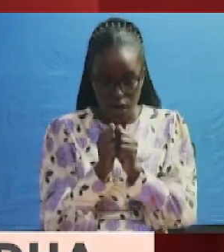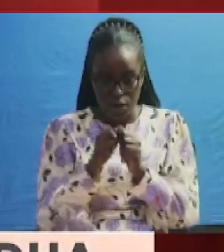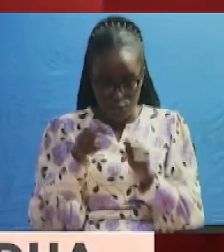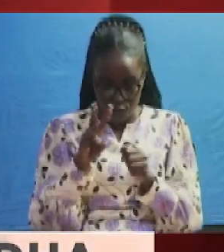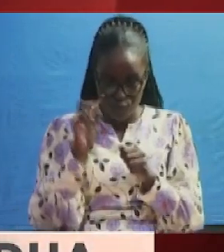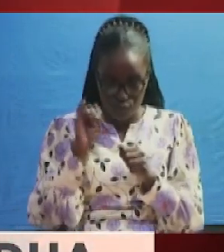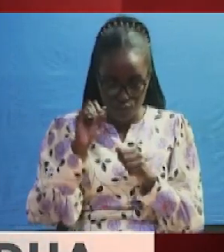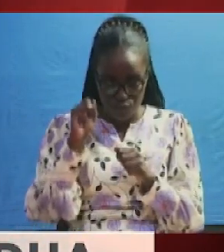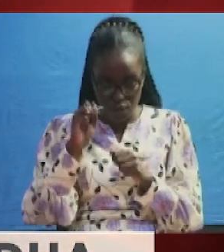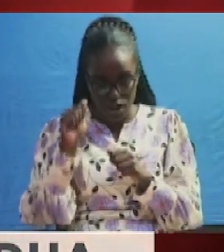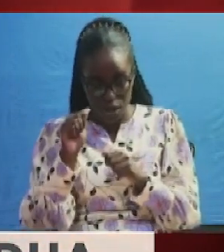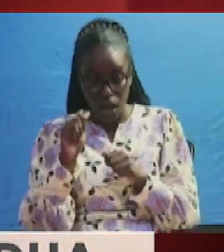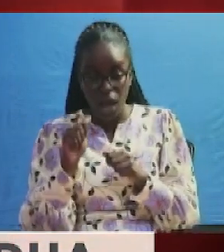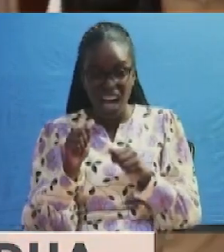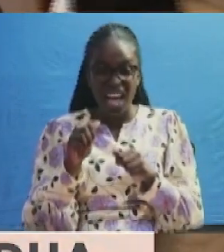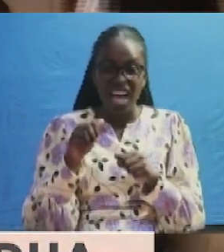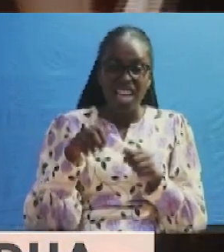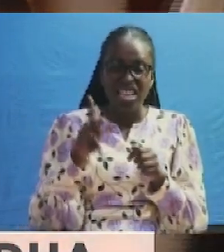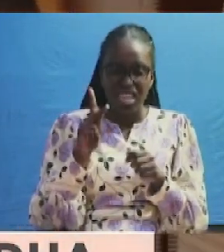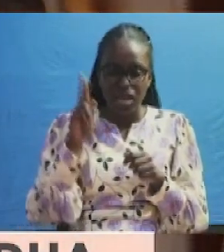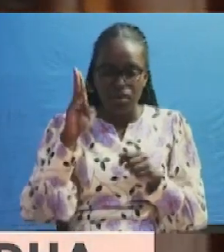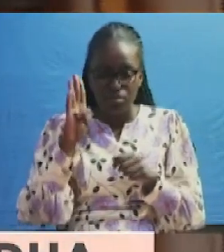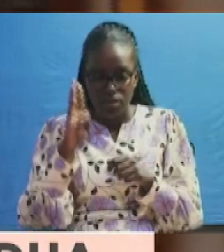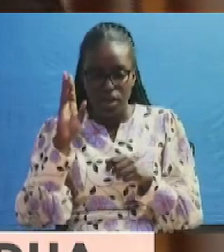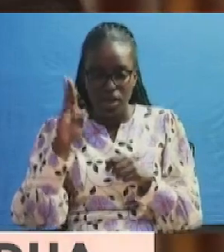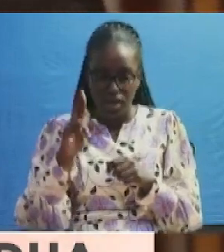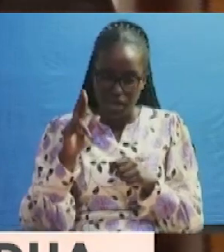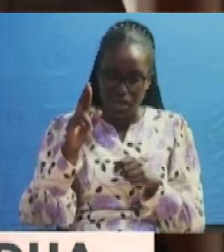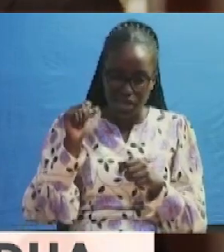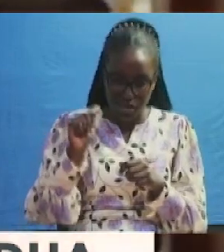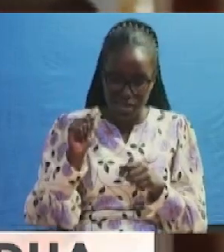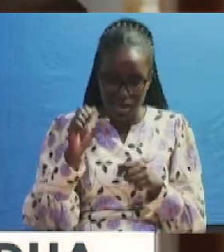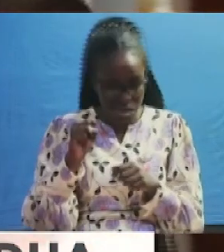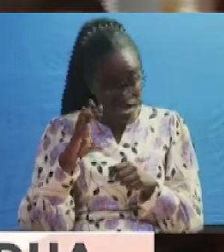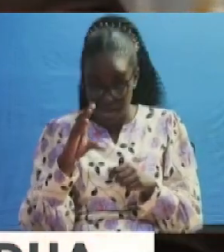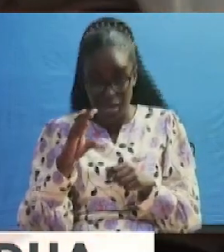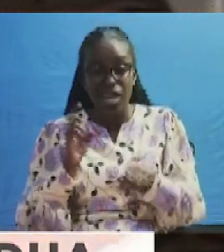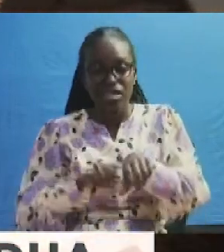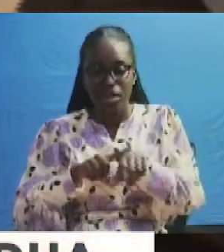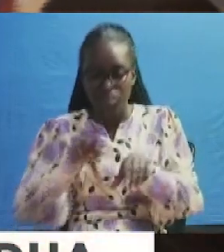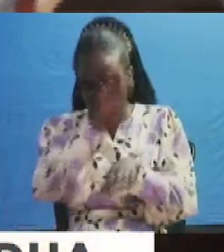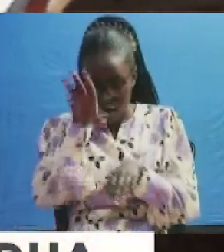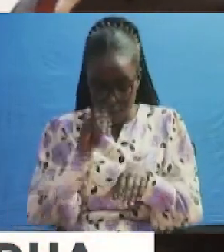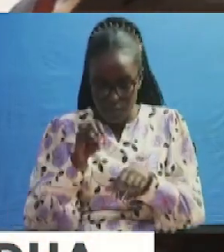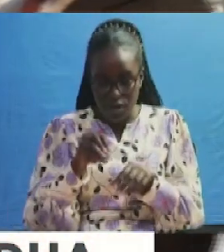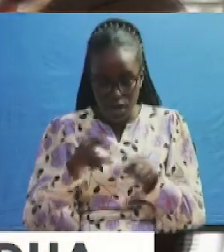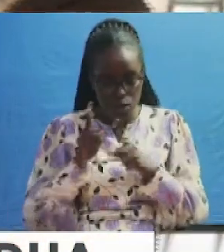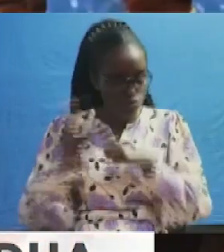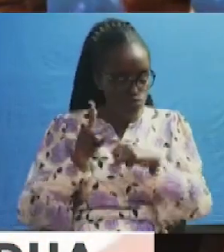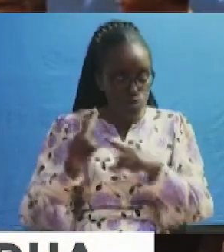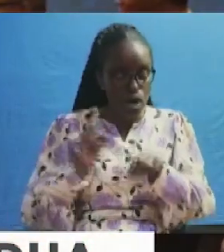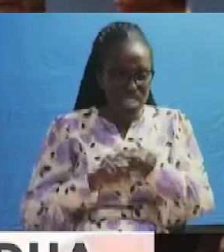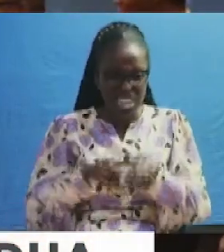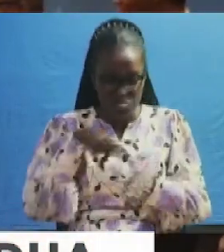KDIC, KMRC, PesaLink na Africa Nenda. Kampeni hii inashughulikia viwango vya chini